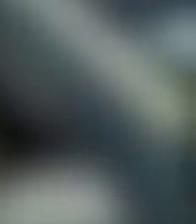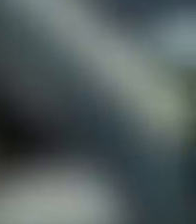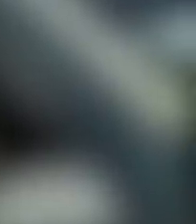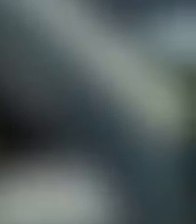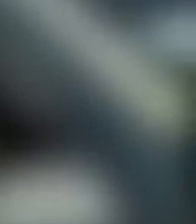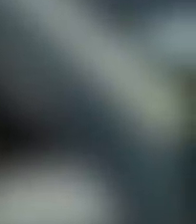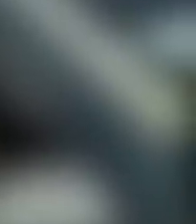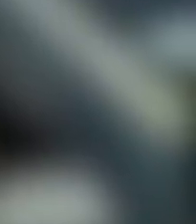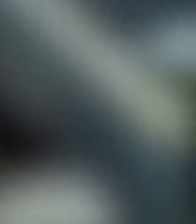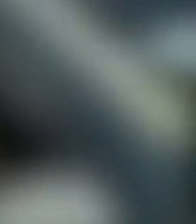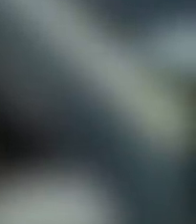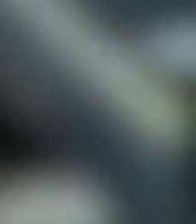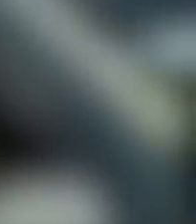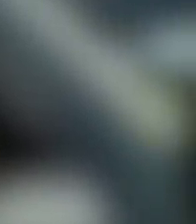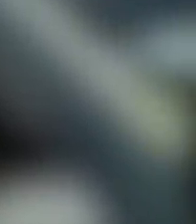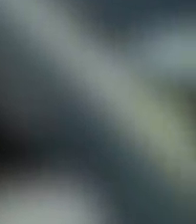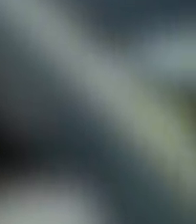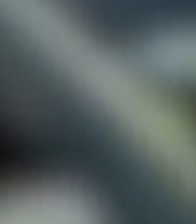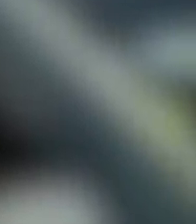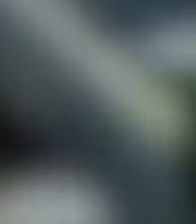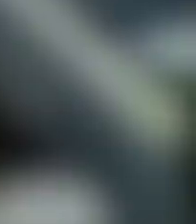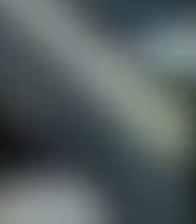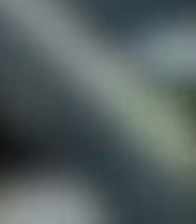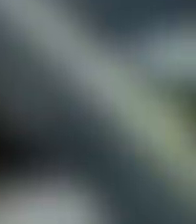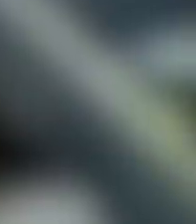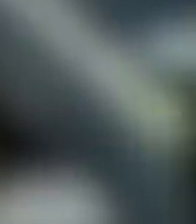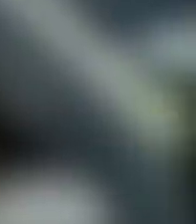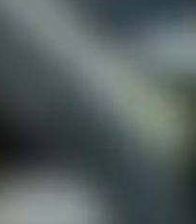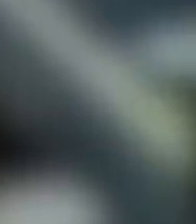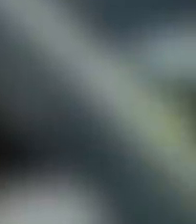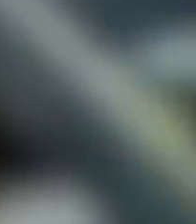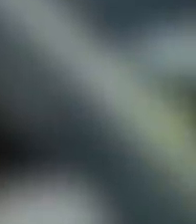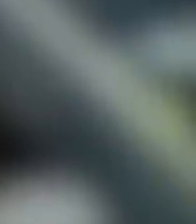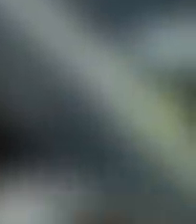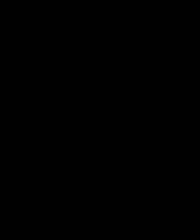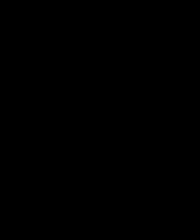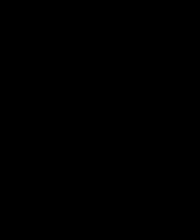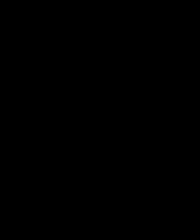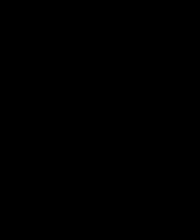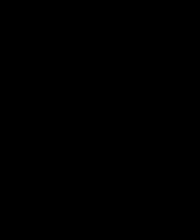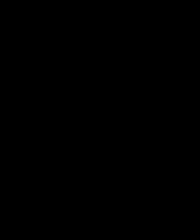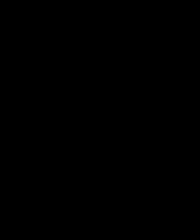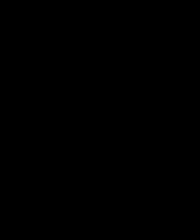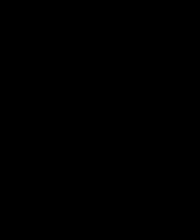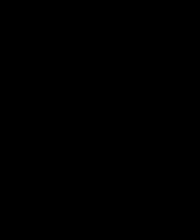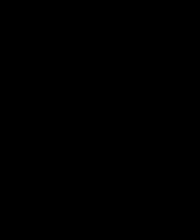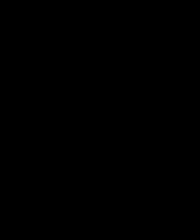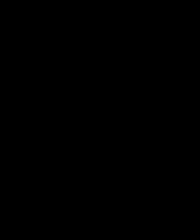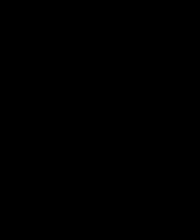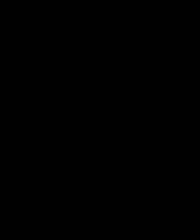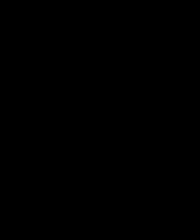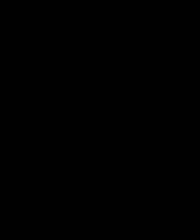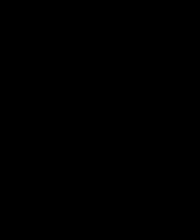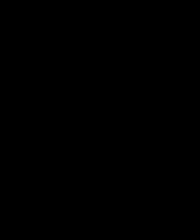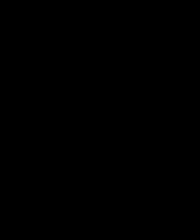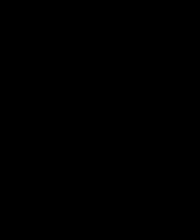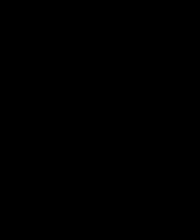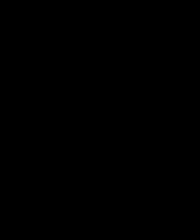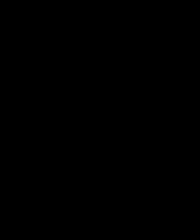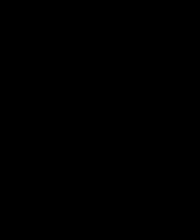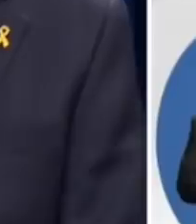제 각오를 보여드리려고 바꿨습니다! 바꿨습니다! 바꿨습니다! 대통령 되겠습니다,